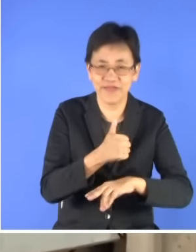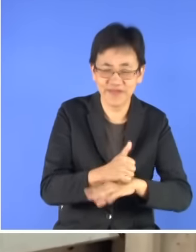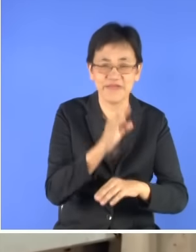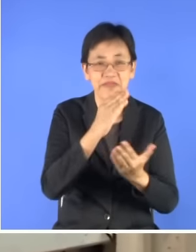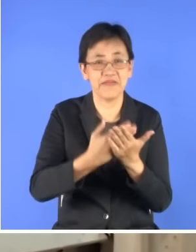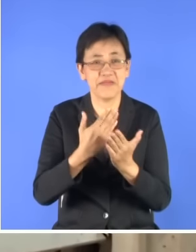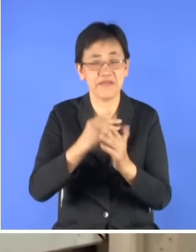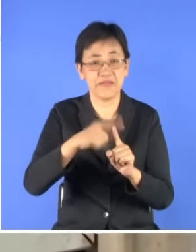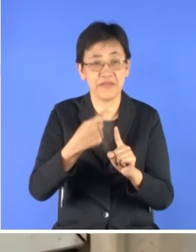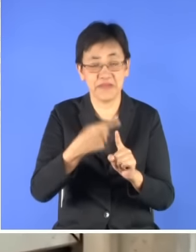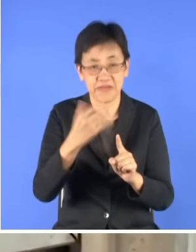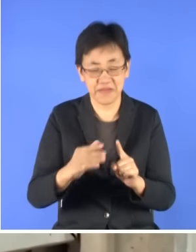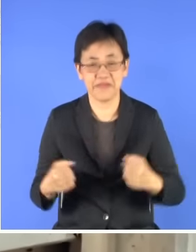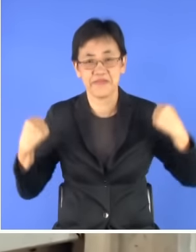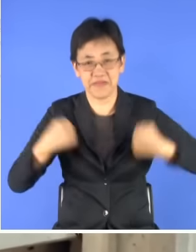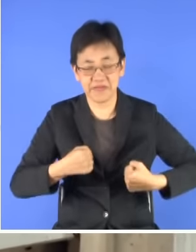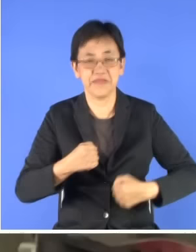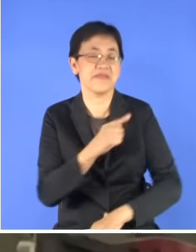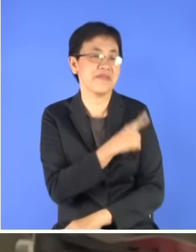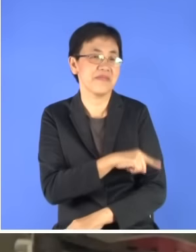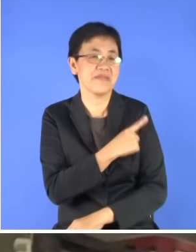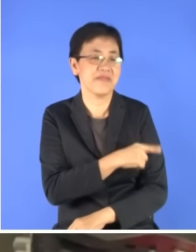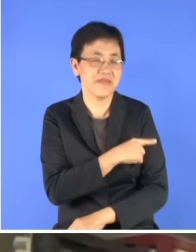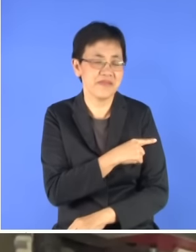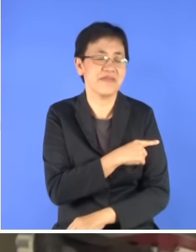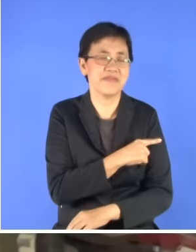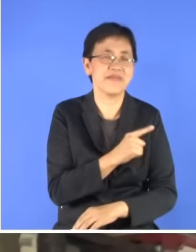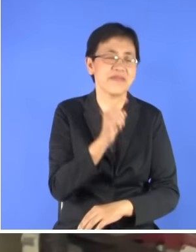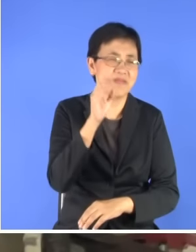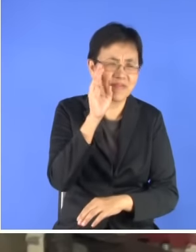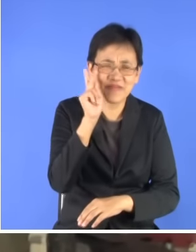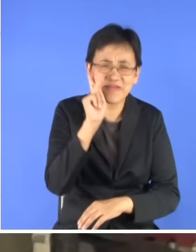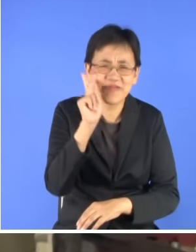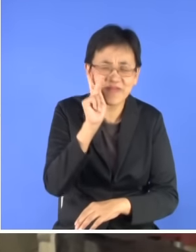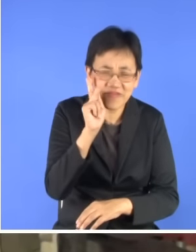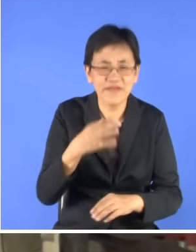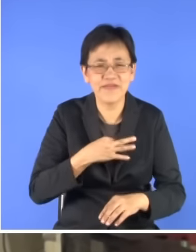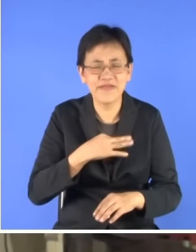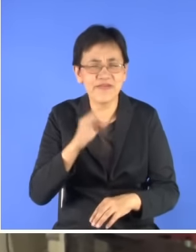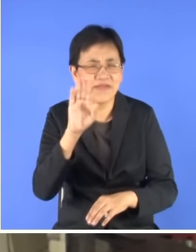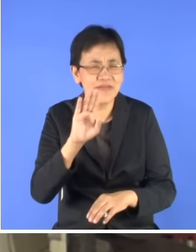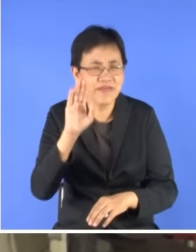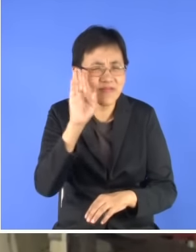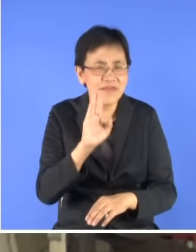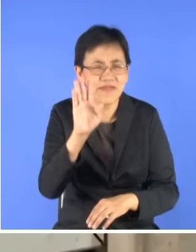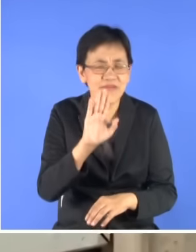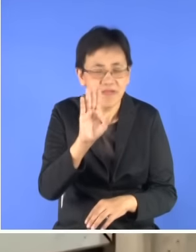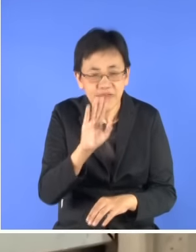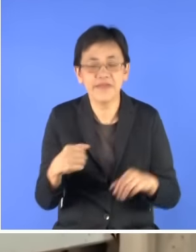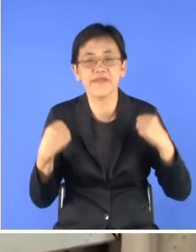ออกเนี่ยนะจะต้องแต่งชุดสีกะเกเข้าตัวเมืองฮะเข้าตัวเมืองแล้วก็ต้องไปเบิกเงินไปรับเงินเดือน